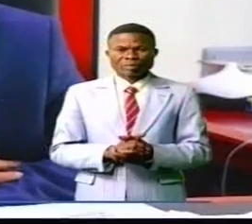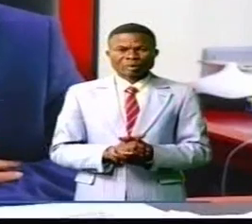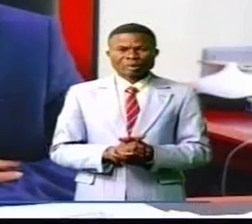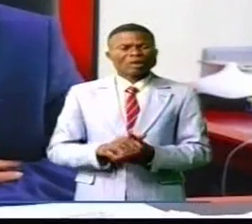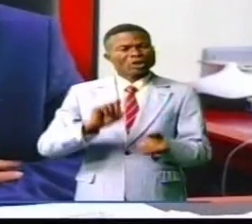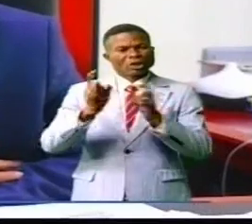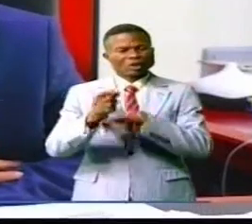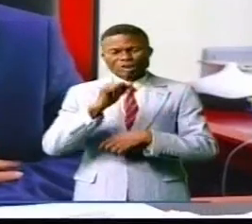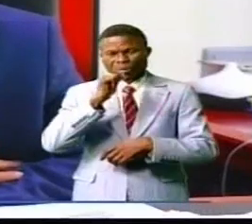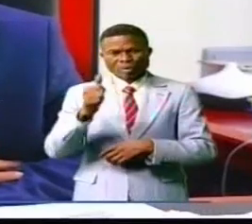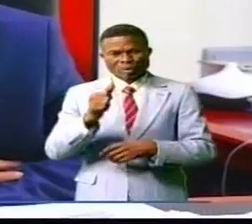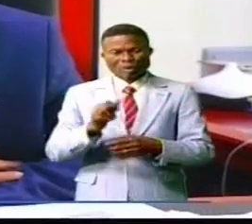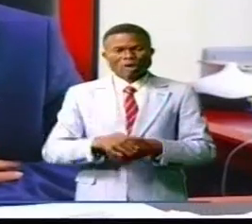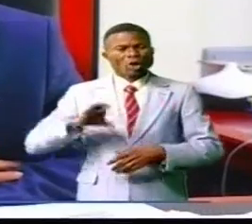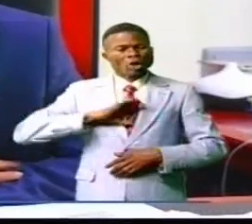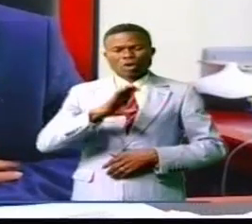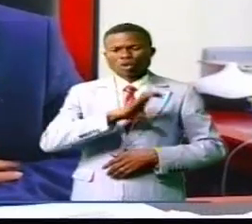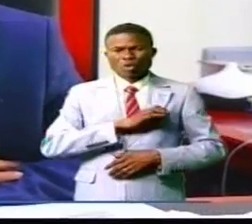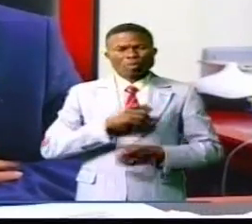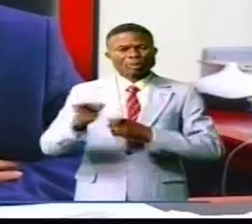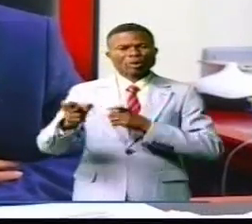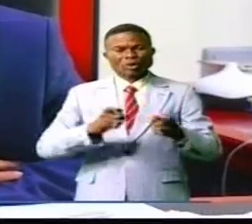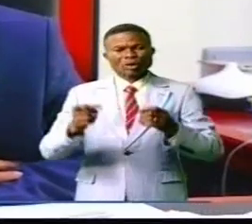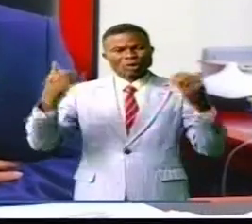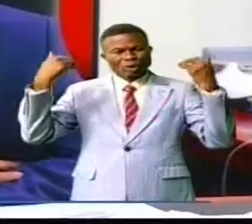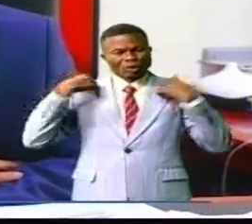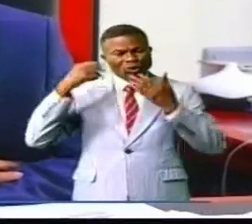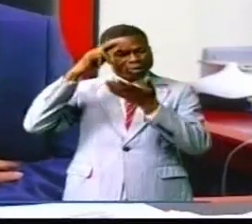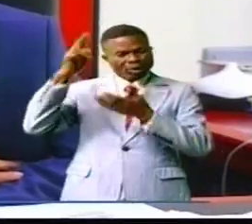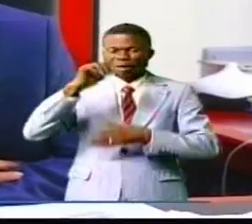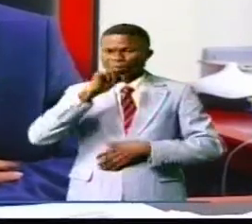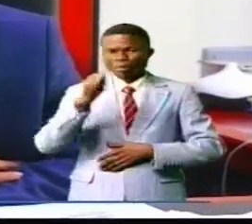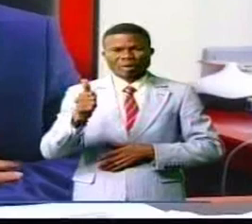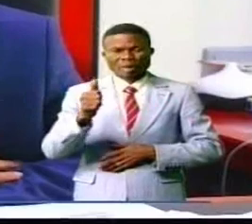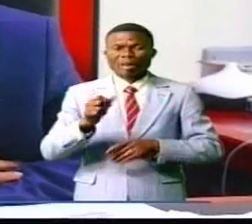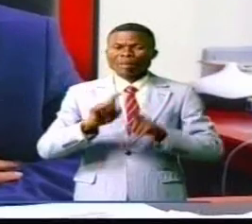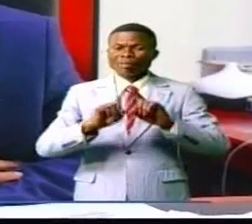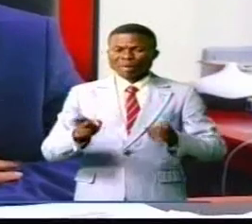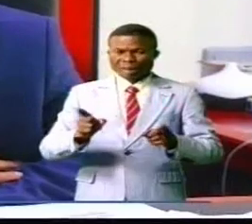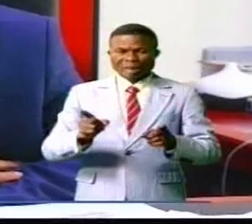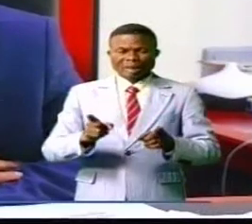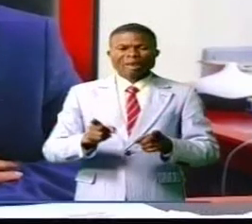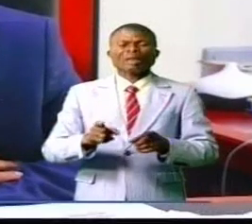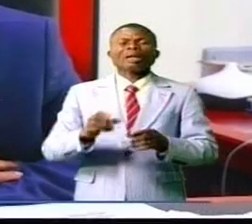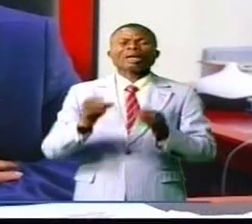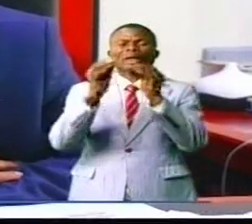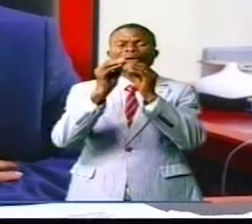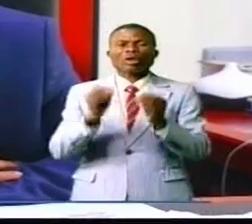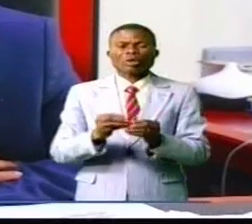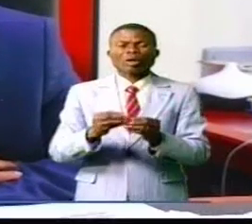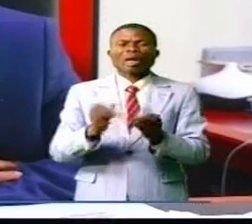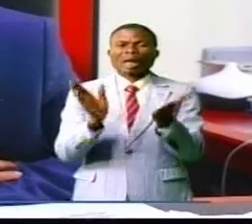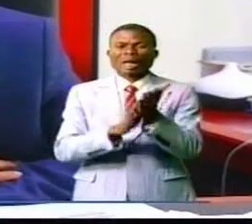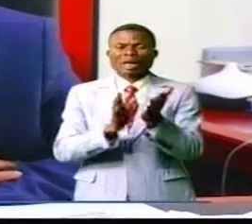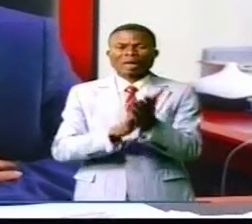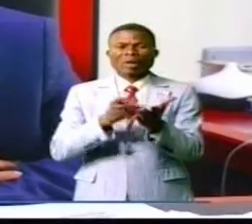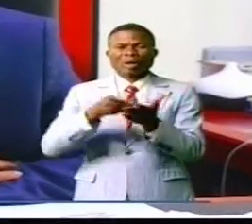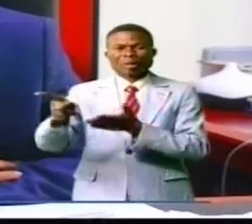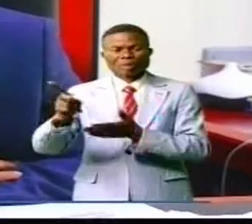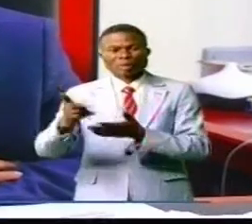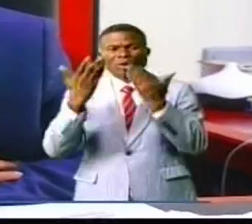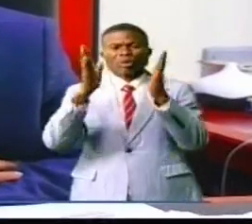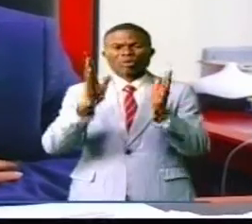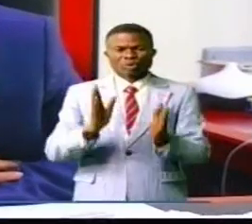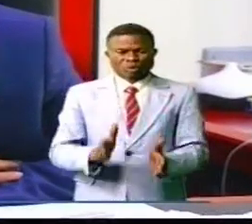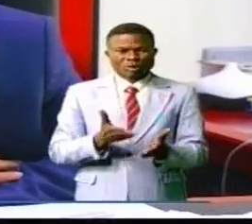n'appartient pas au comité de gestion que nous dirigeons actuellement de situer le taux de minerval payable par les